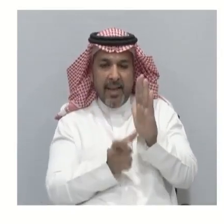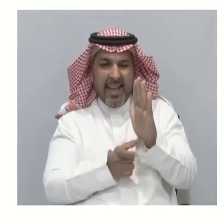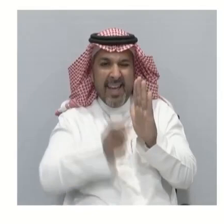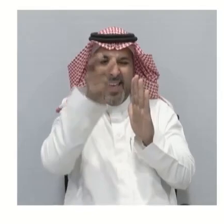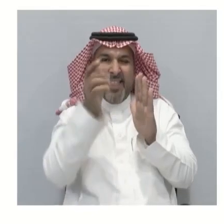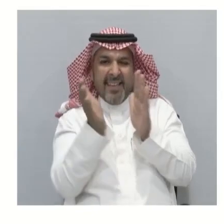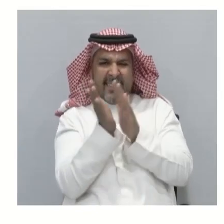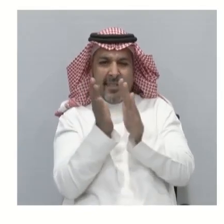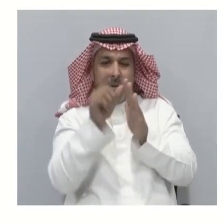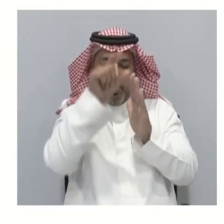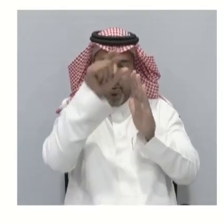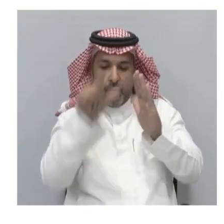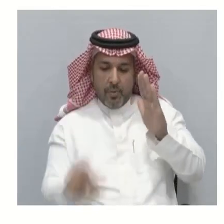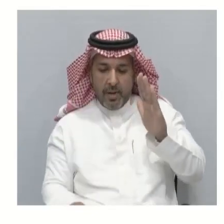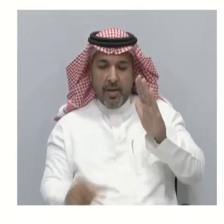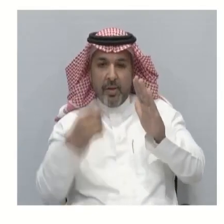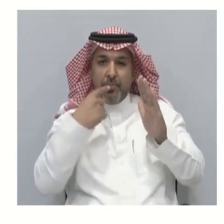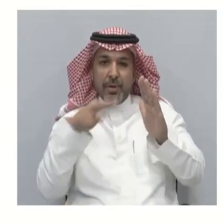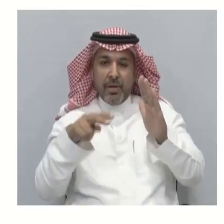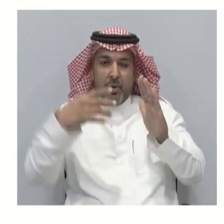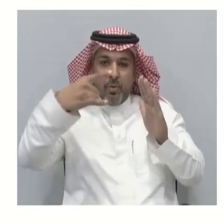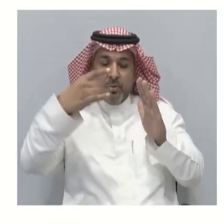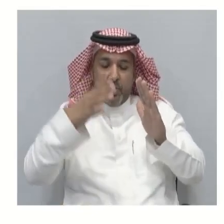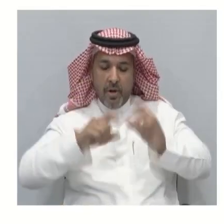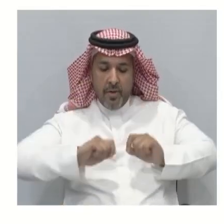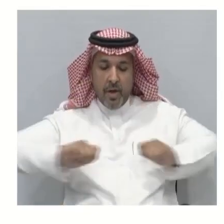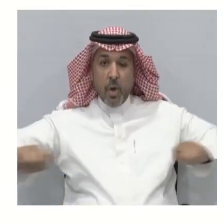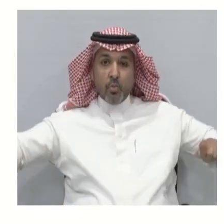اطول من الضلع المقابل ماذا للزاويه